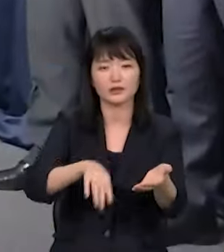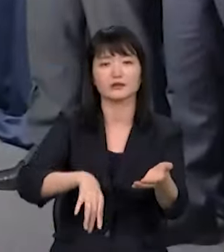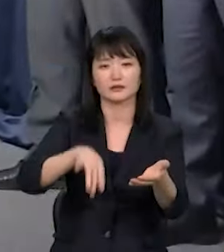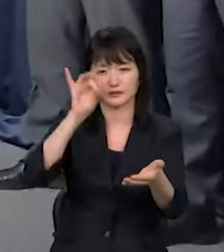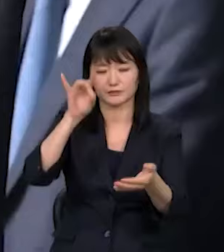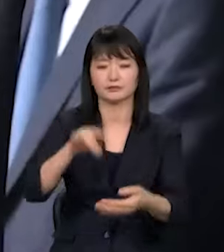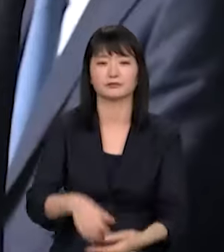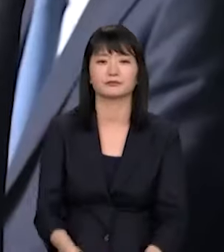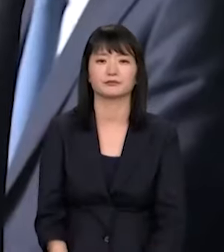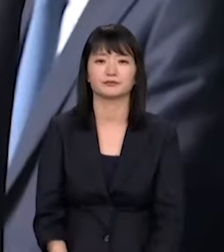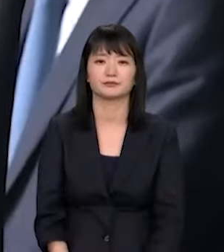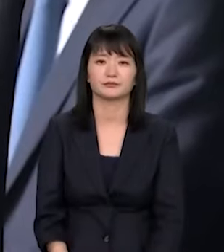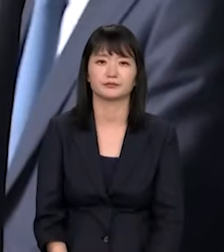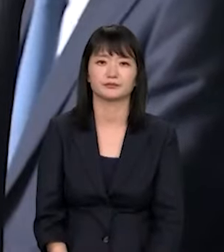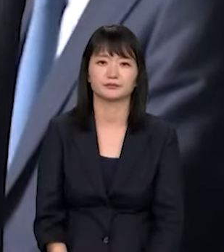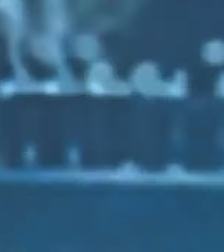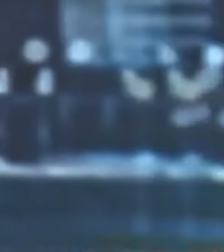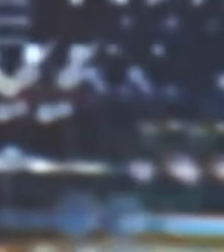처음입니다.